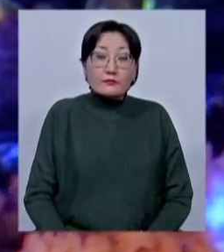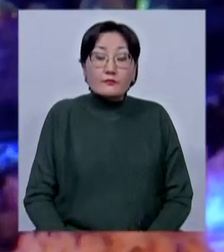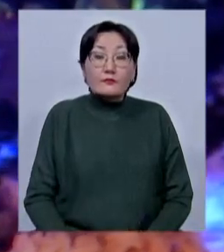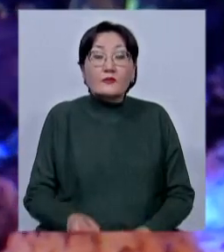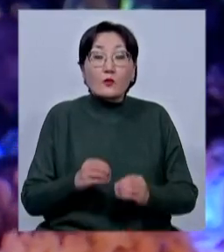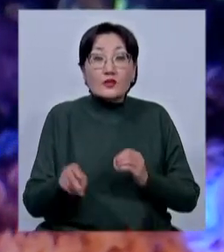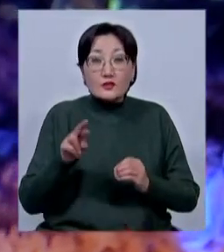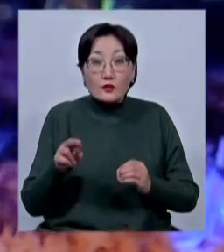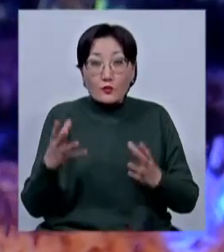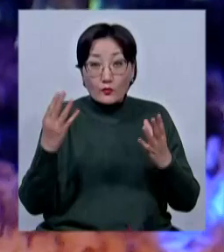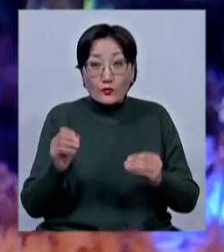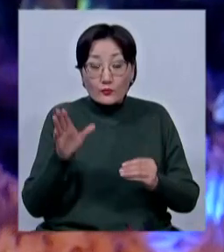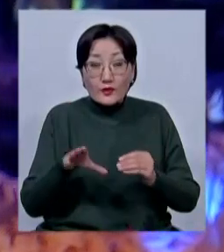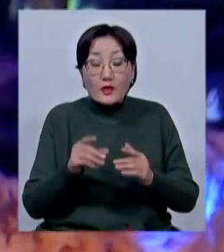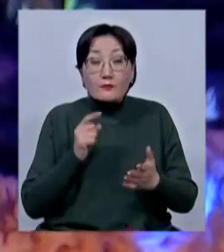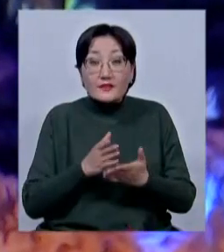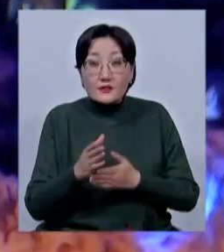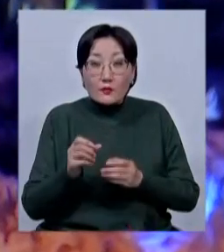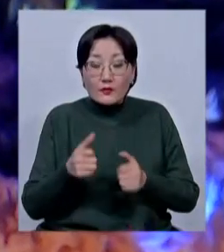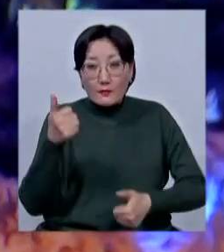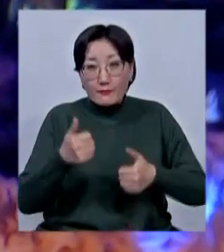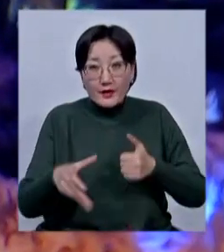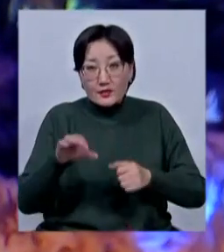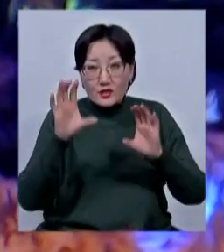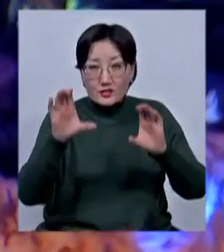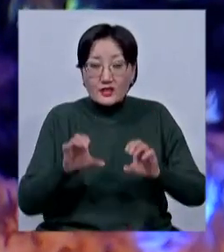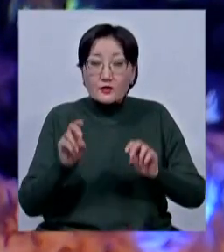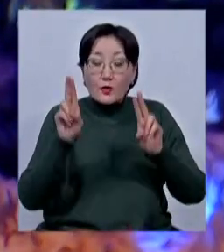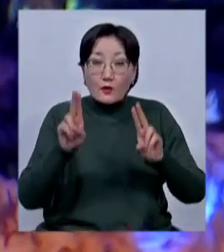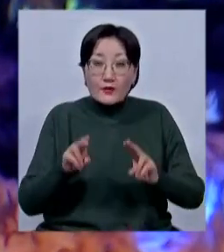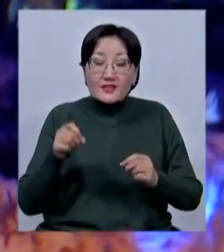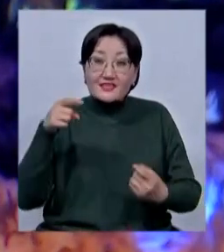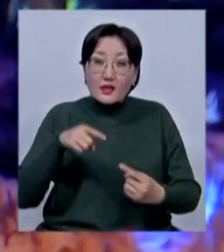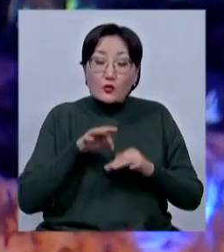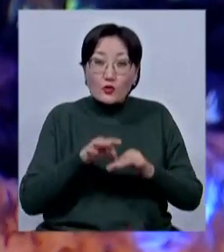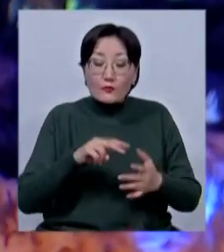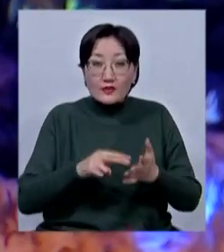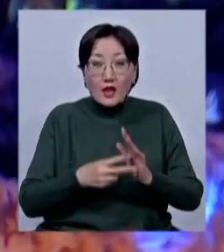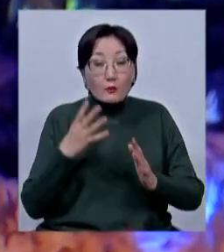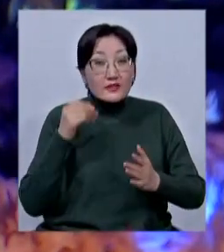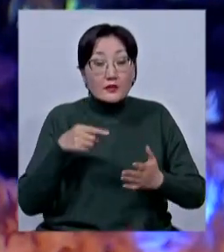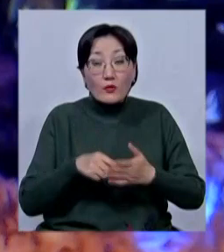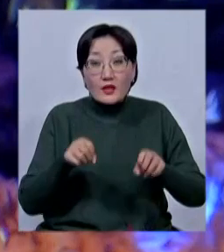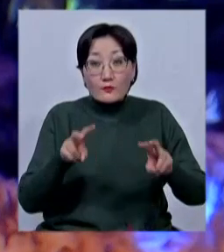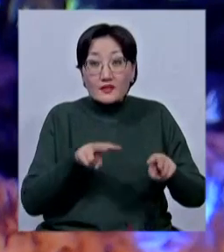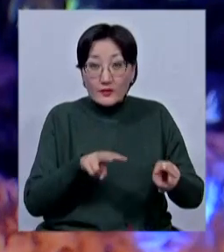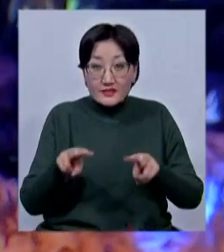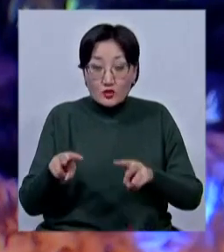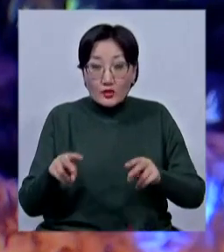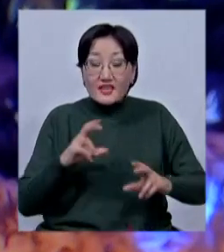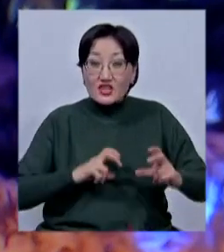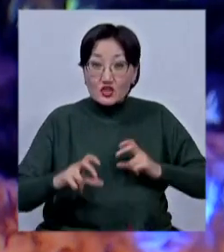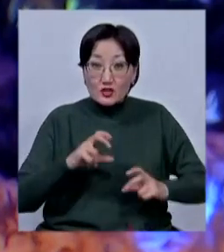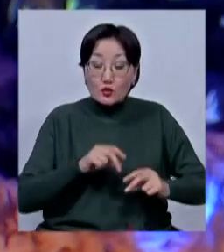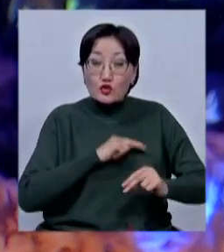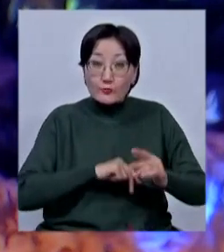10 қаңтарда болатын саяси доданың барлық заңдылық нормаларына сәйкес өтуі мақсатында Алматыда арнайы бақылаушылар